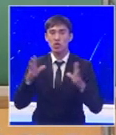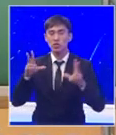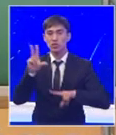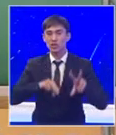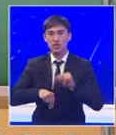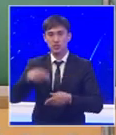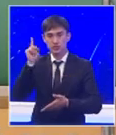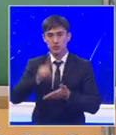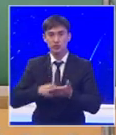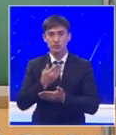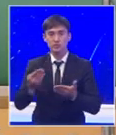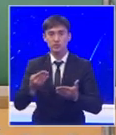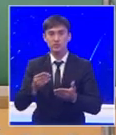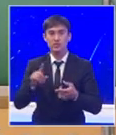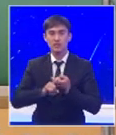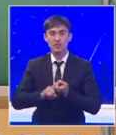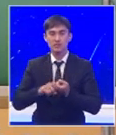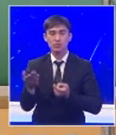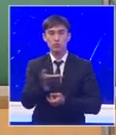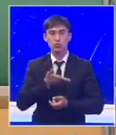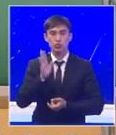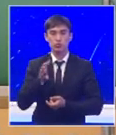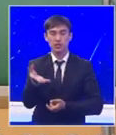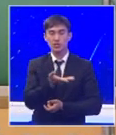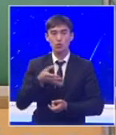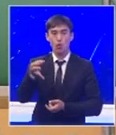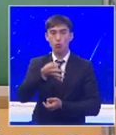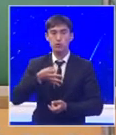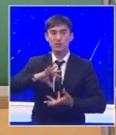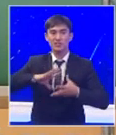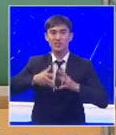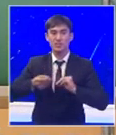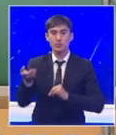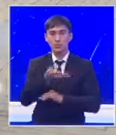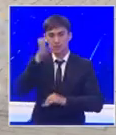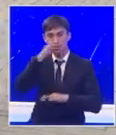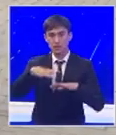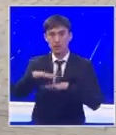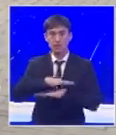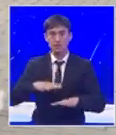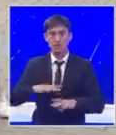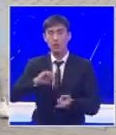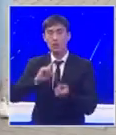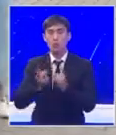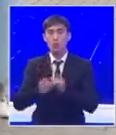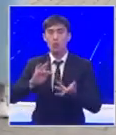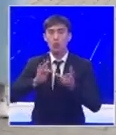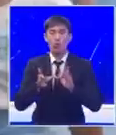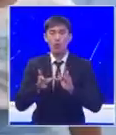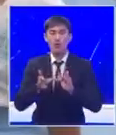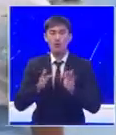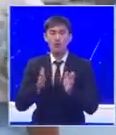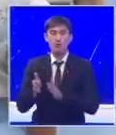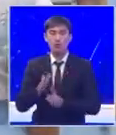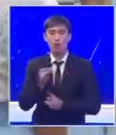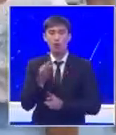от вас зависит будущее и нашей области, и в целом нашей страны. Переход с онлайн-режима в офлайн